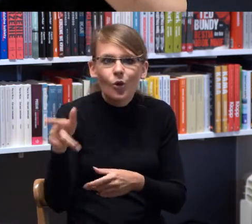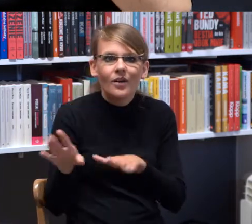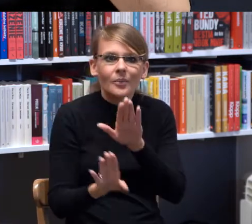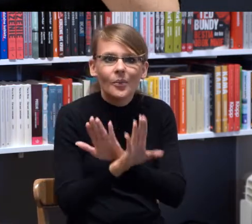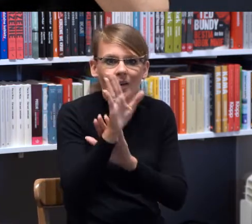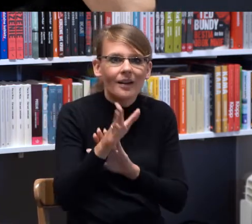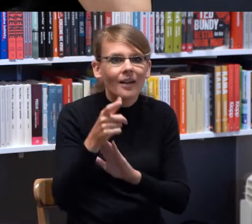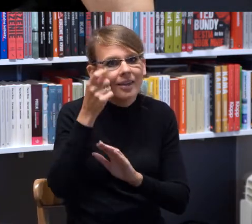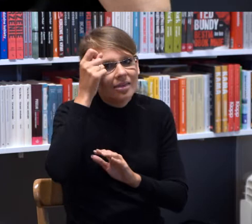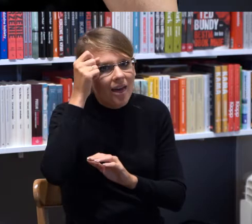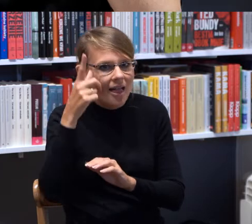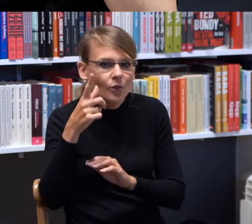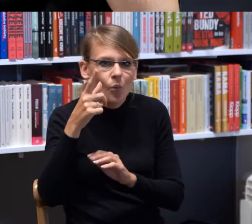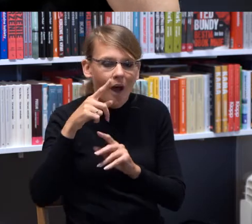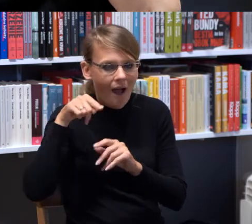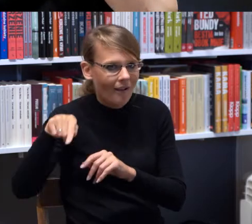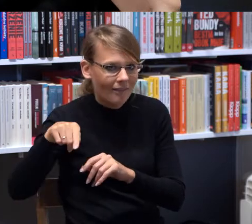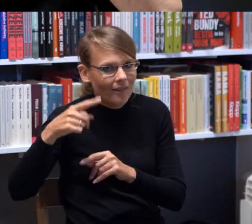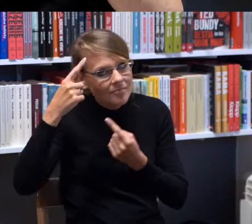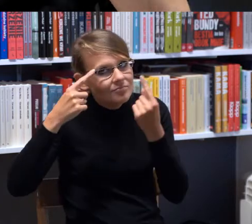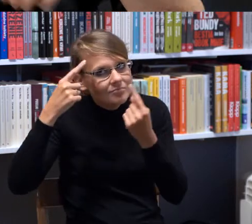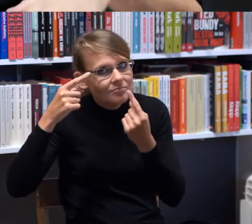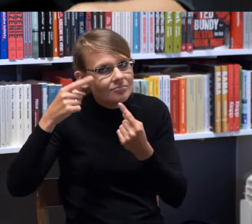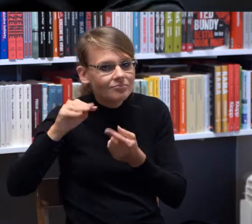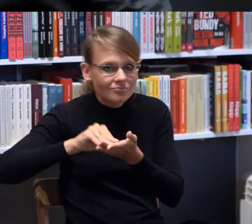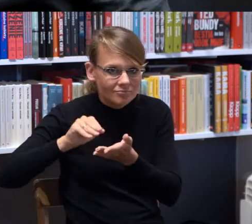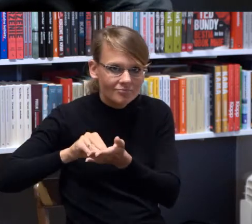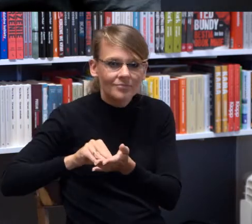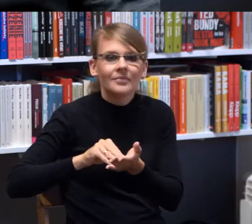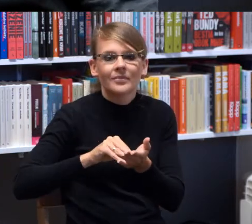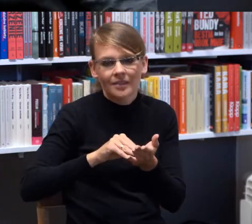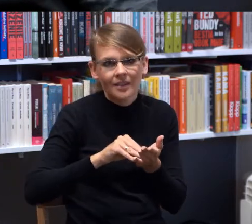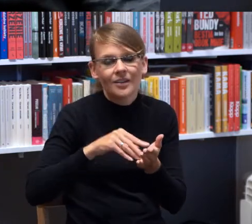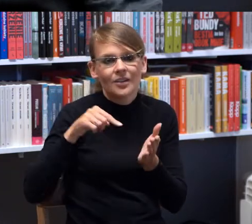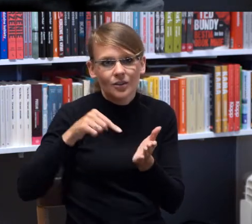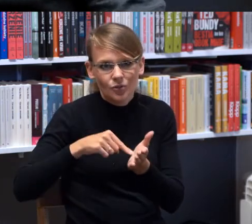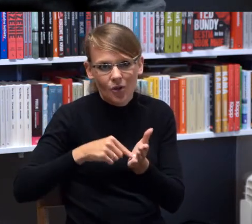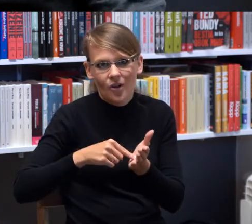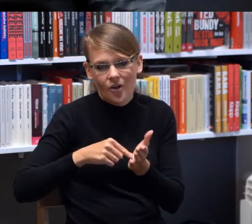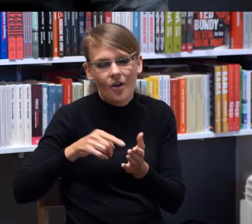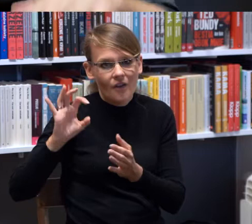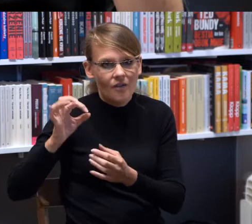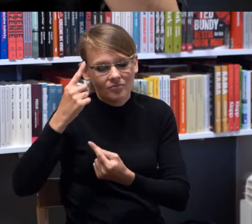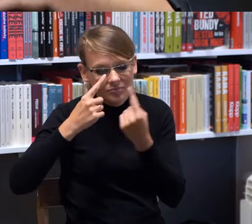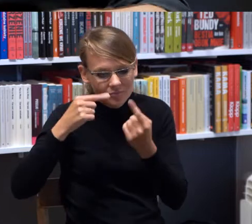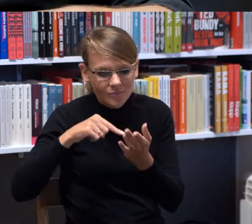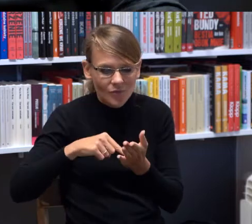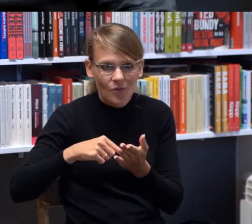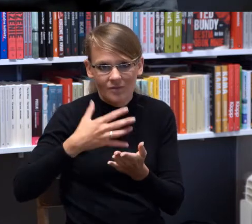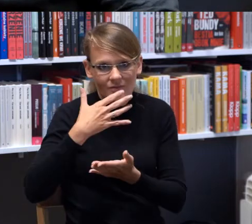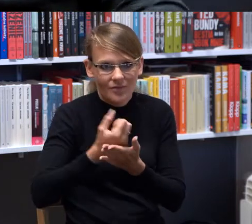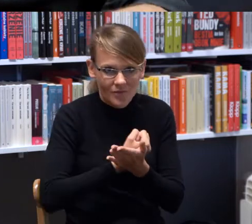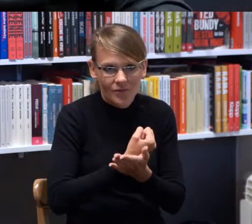prezentuje intelektualne zaplecze, natomiast tego mechanizmu, który napędza książkę, Natomiast tam za